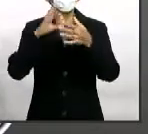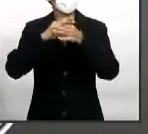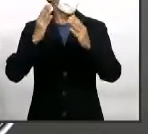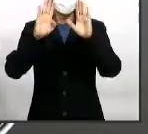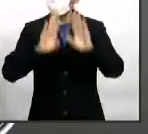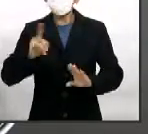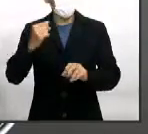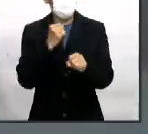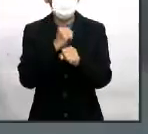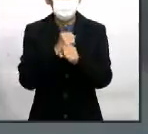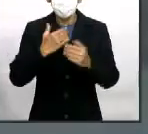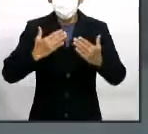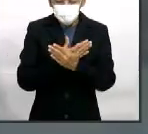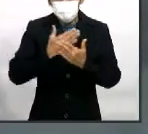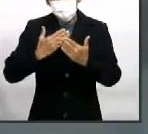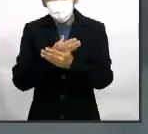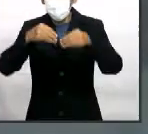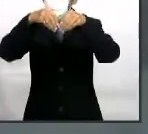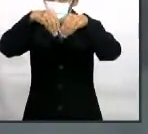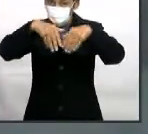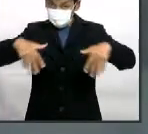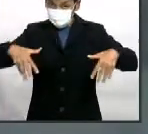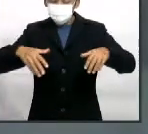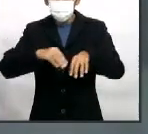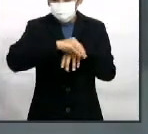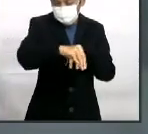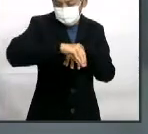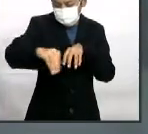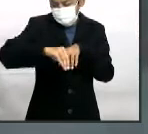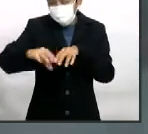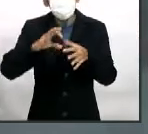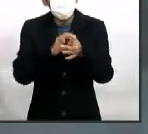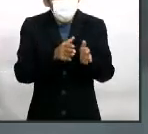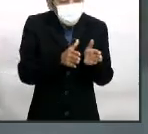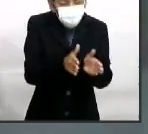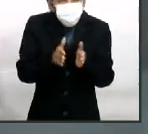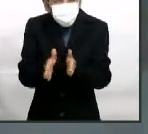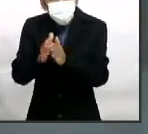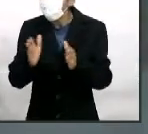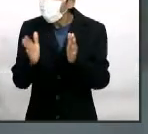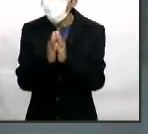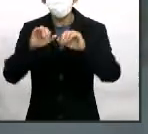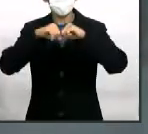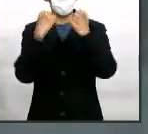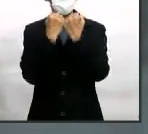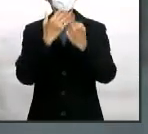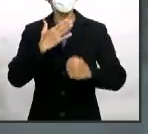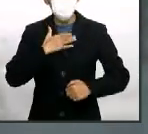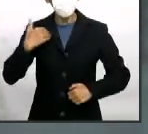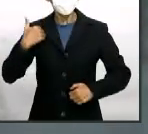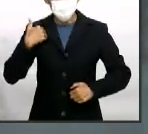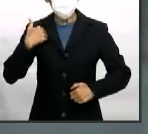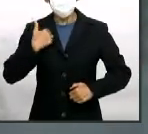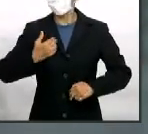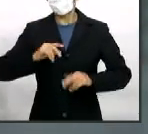ใหม่มีการปรับโครงสร้างขององค์กรลูกจากเมื่อก่อนเป็นแค่ชนิดกีฬา ให้เป็นสมาคมผมเองก็ได้มีโอกาสเข้าไ